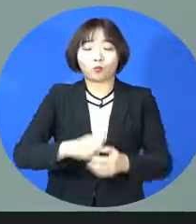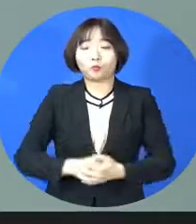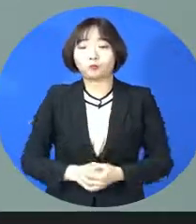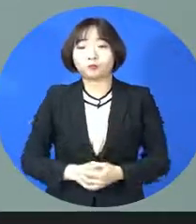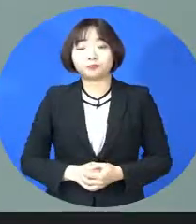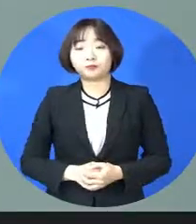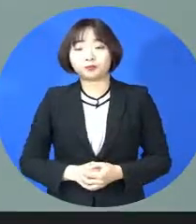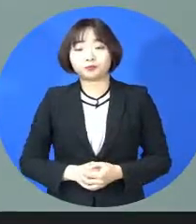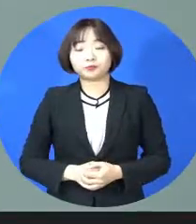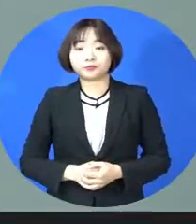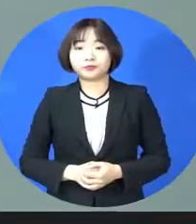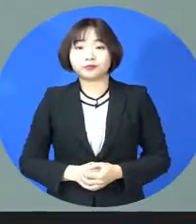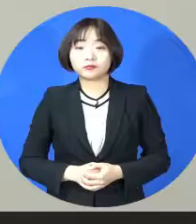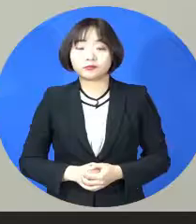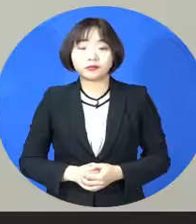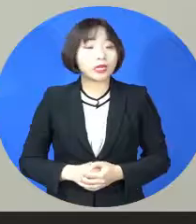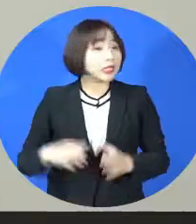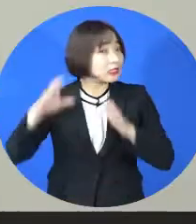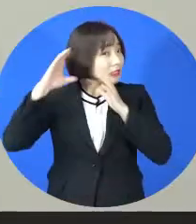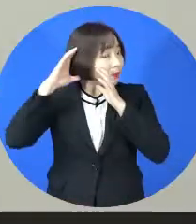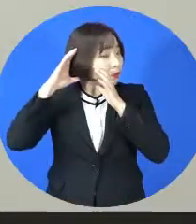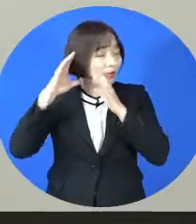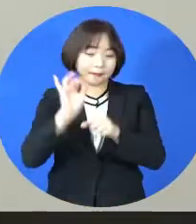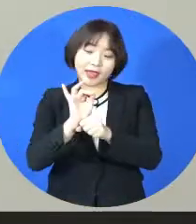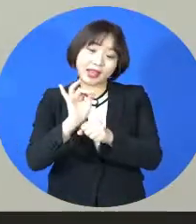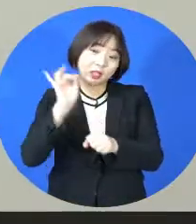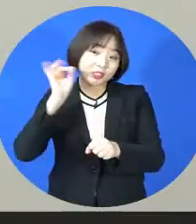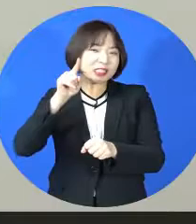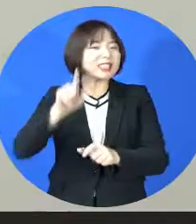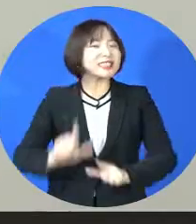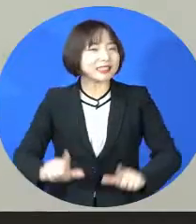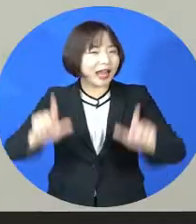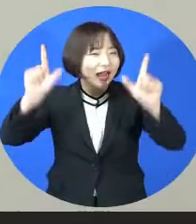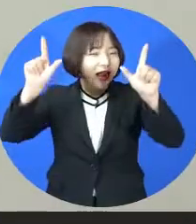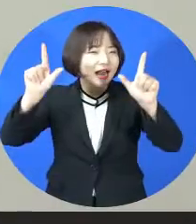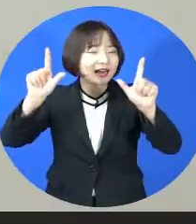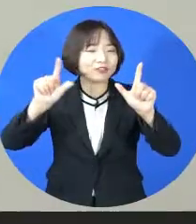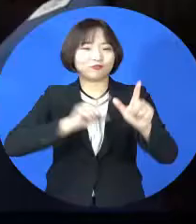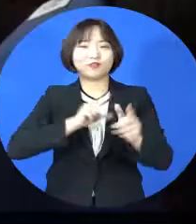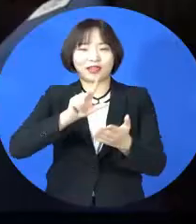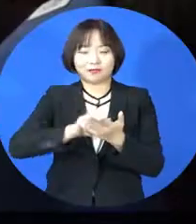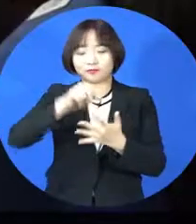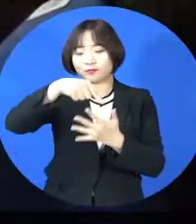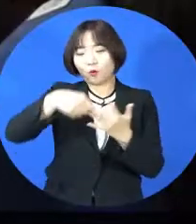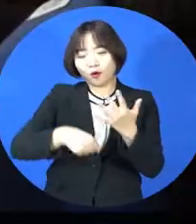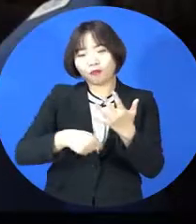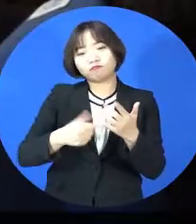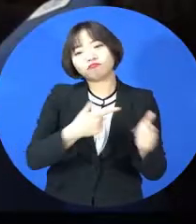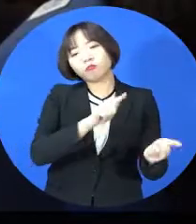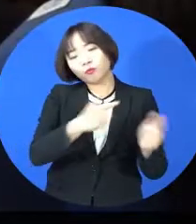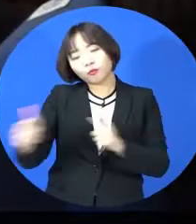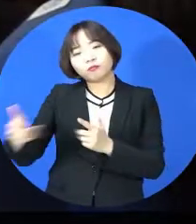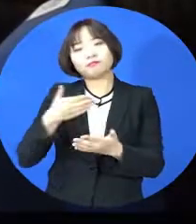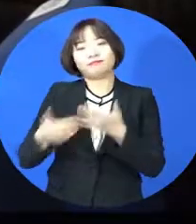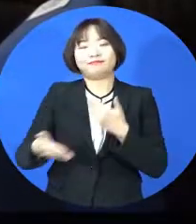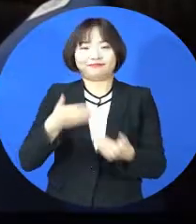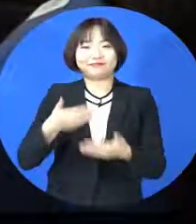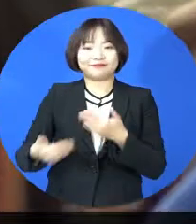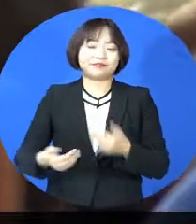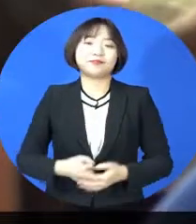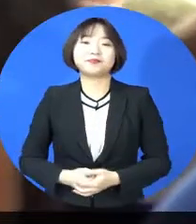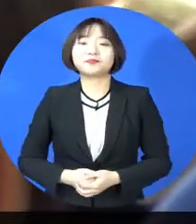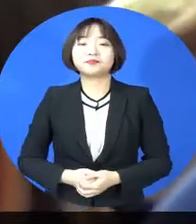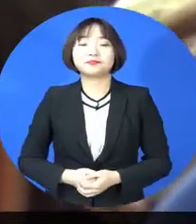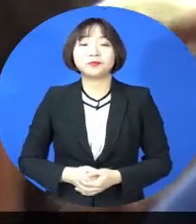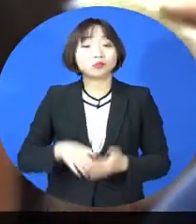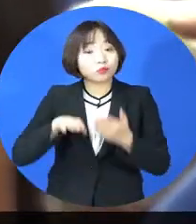애국심 고취를 위해 마련했는데요. 이날 행사에 앞서 들어보자 100년 전 그날을 주제로 다채로운 프로그램을 통해 우리의